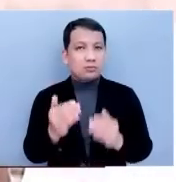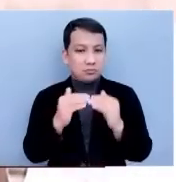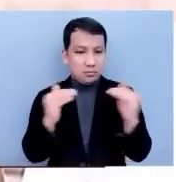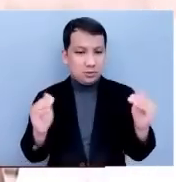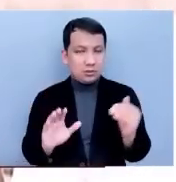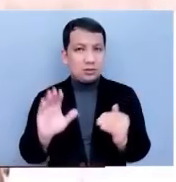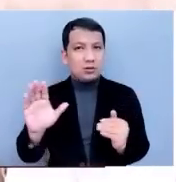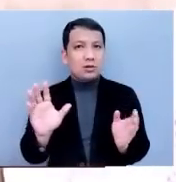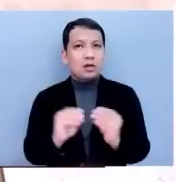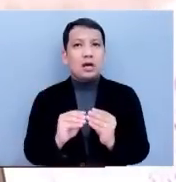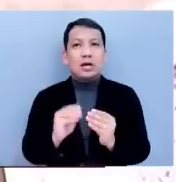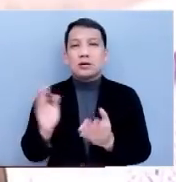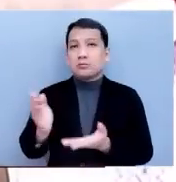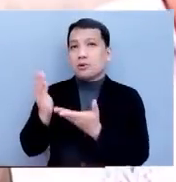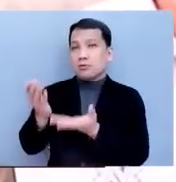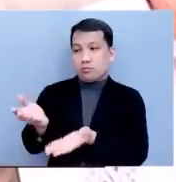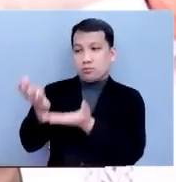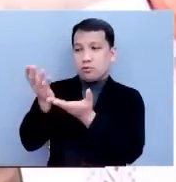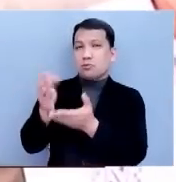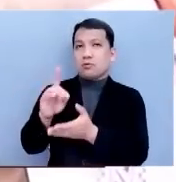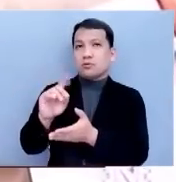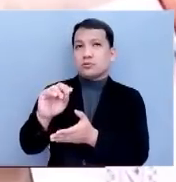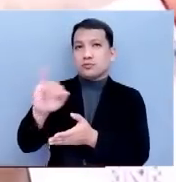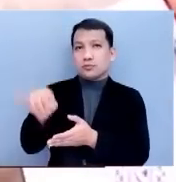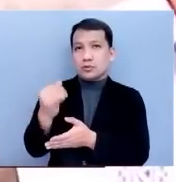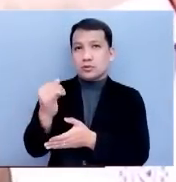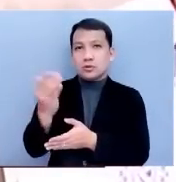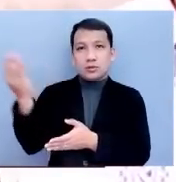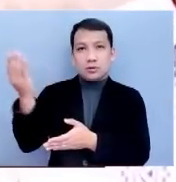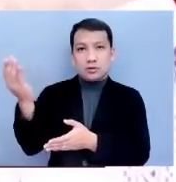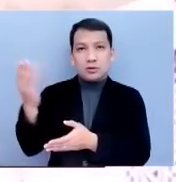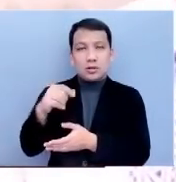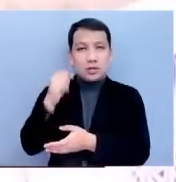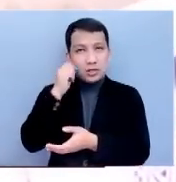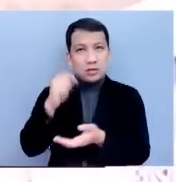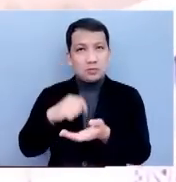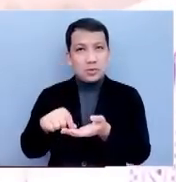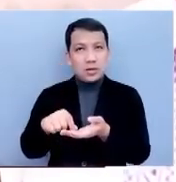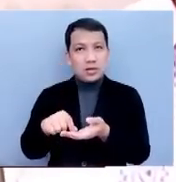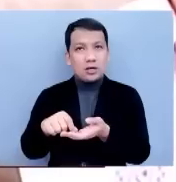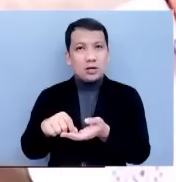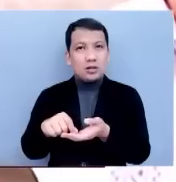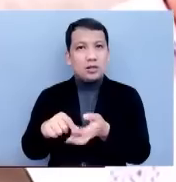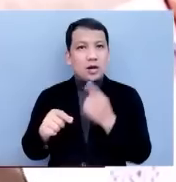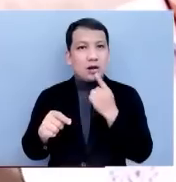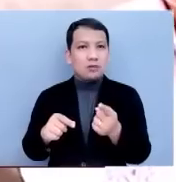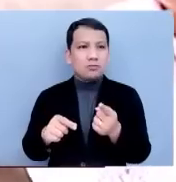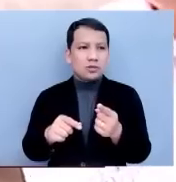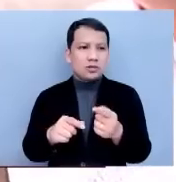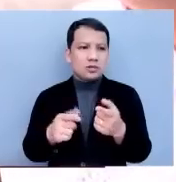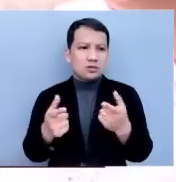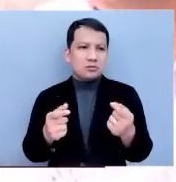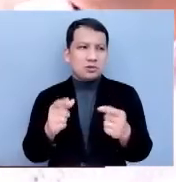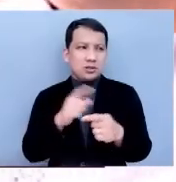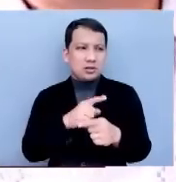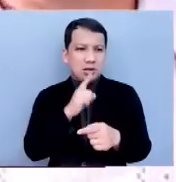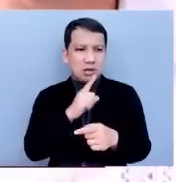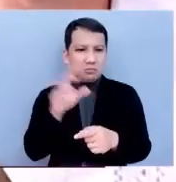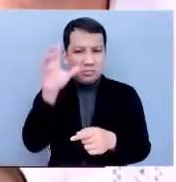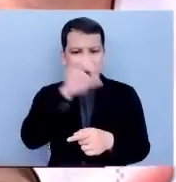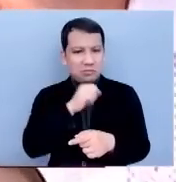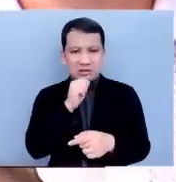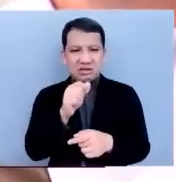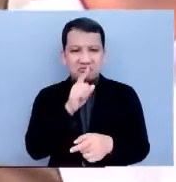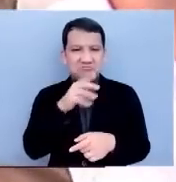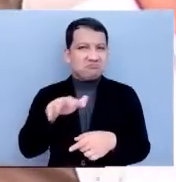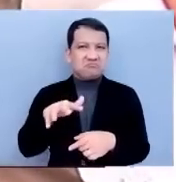we commend the department, the spokesman and the secretary for this time being circumspect at